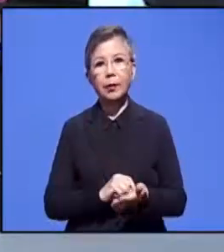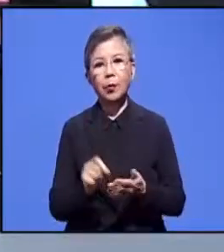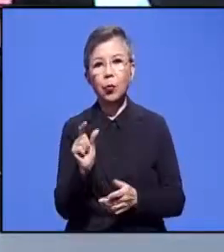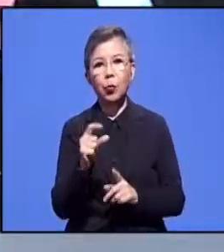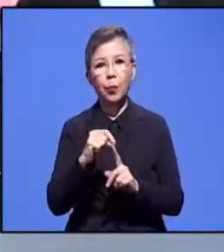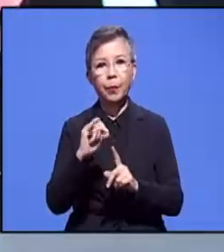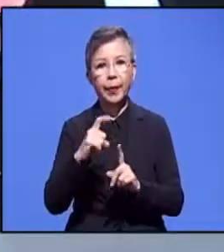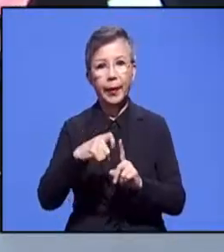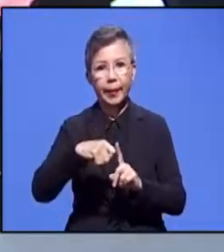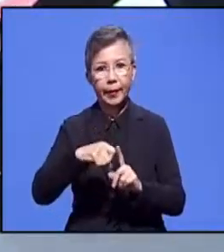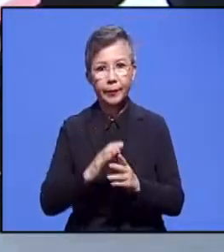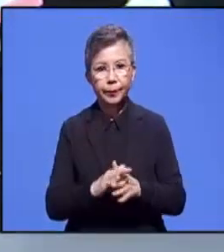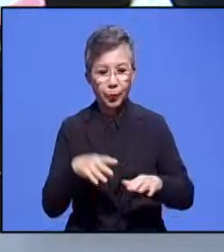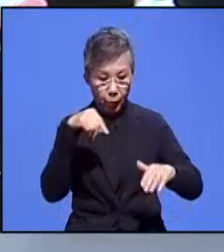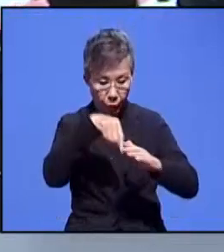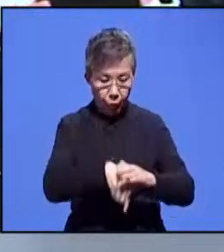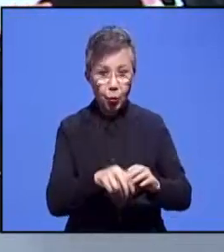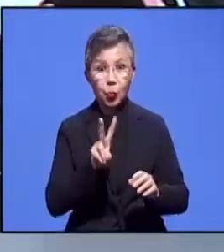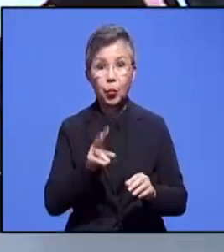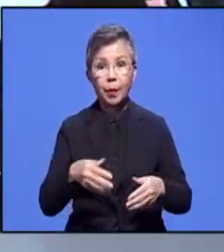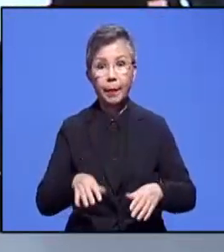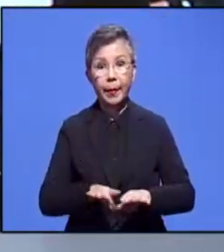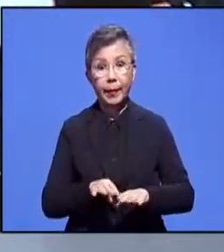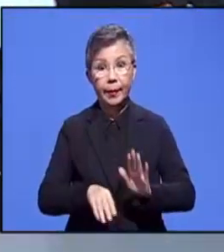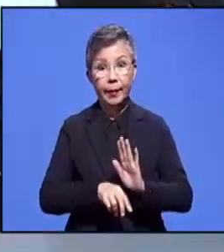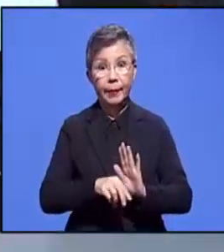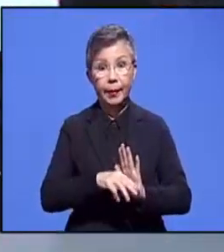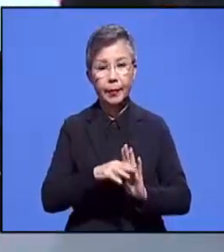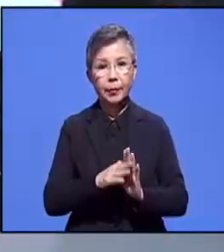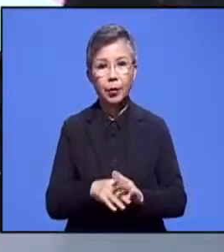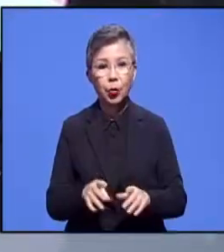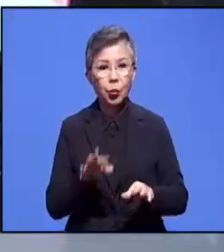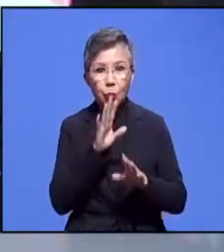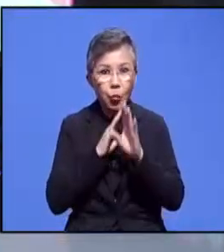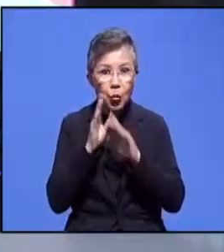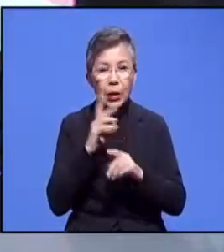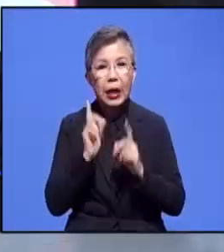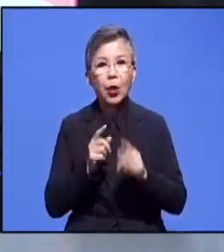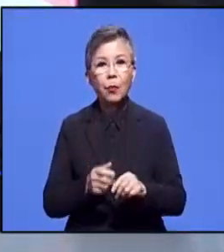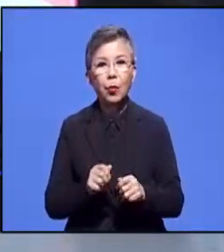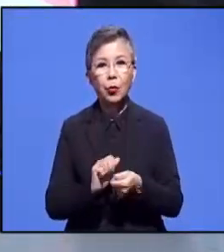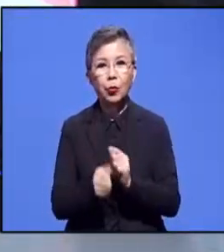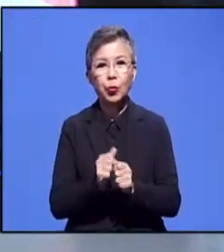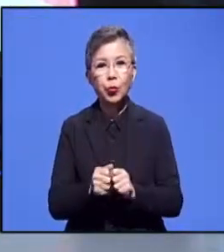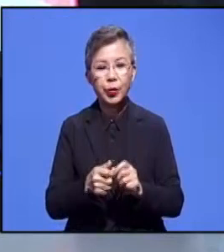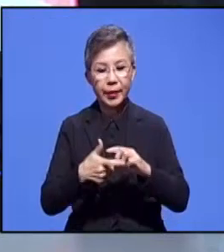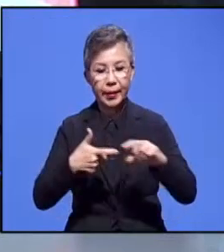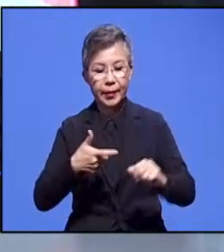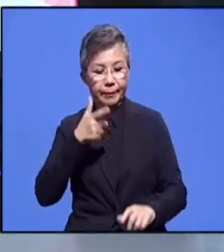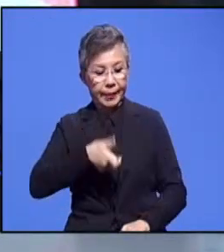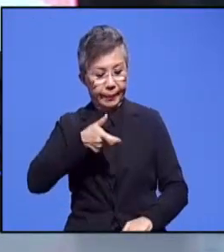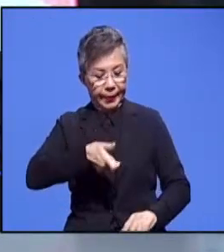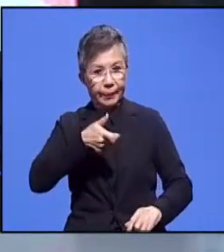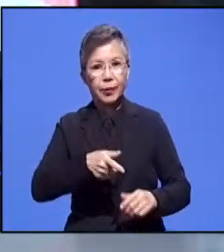lawanga bunker sedalam dua meter ini dibidangi air untuk kamuflase jika Taufik ingin menguji senjata api rakitan nya